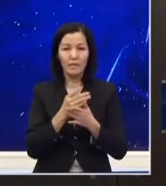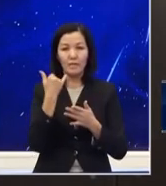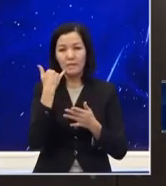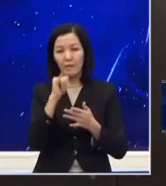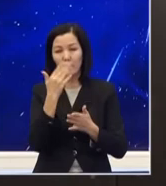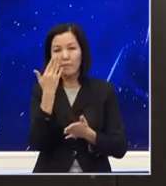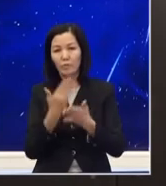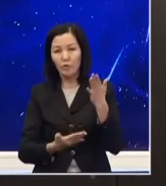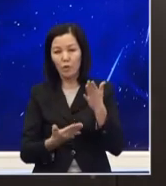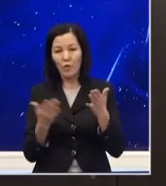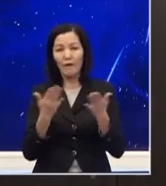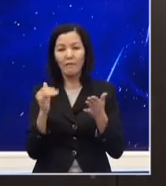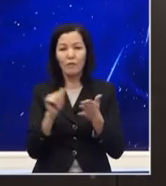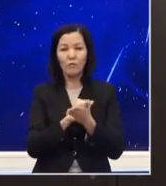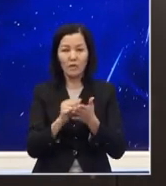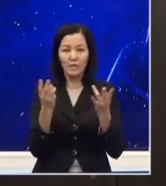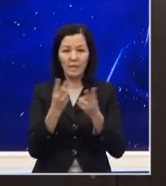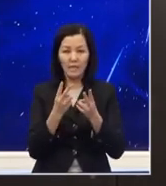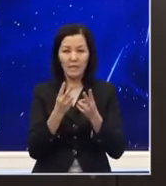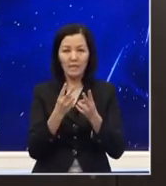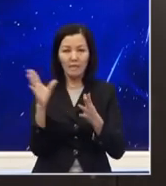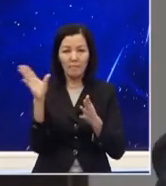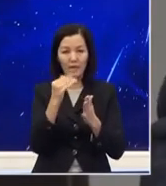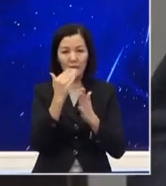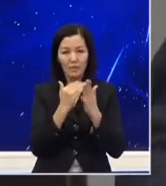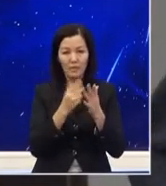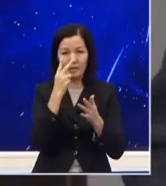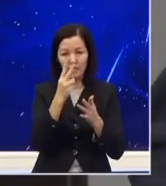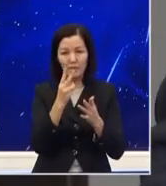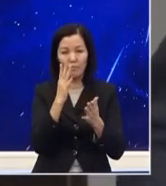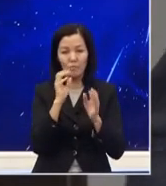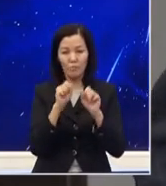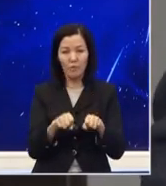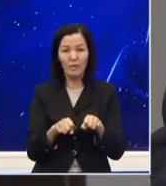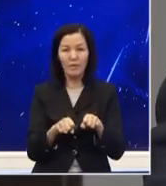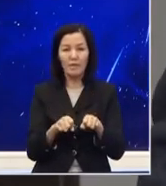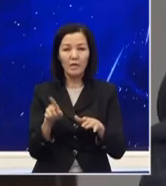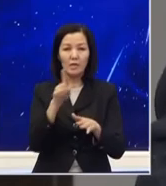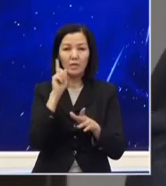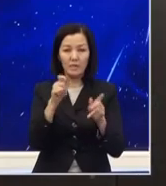Хабарласып, қандай құжаттар керек екенін барлығы сол жерде көрсетілген. Өзіміздің сондай жастарға